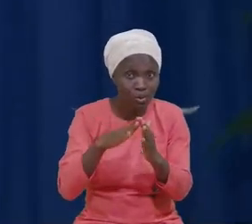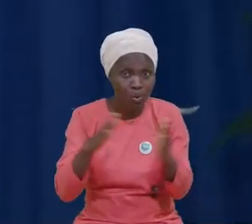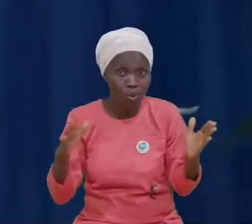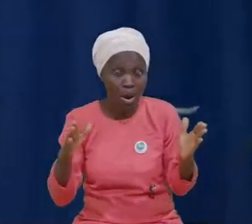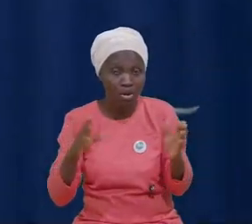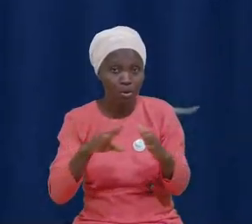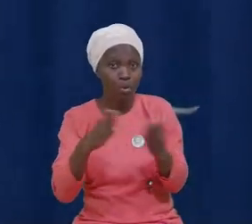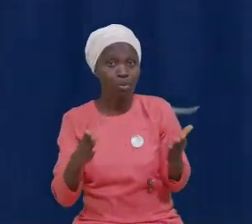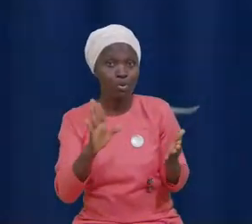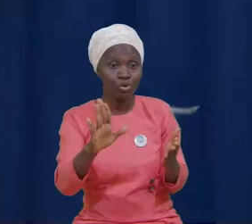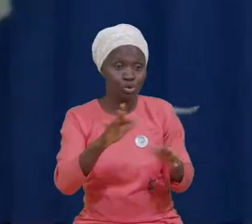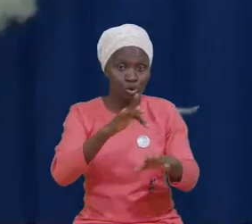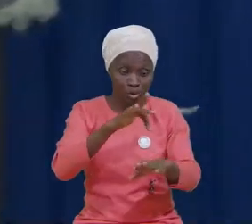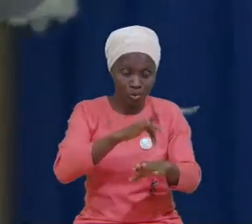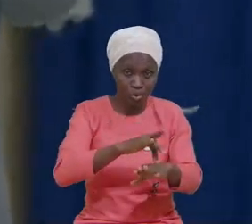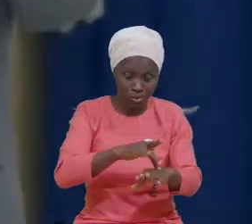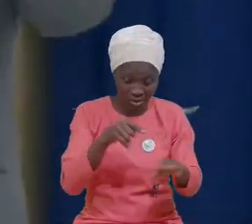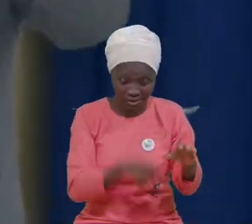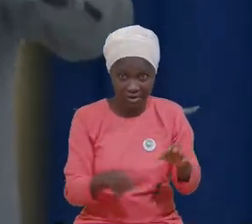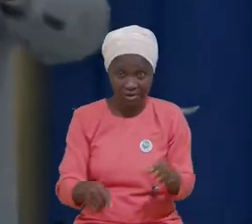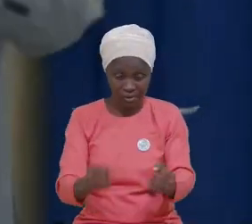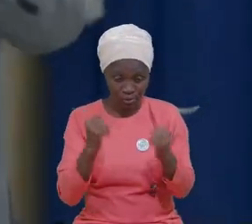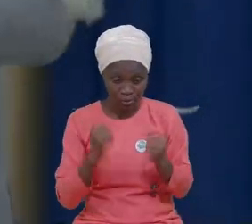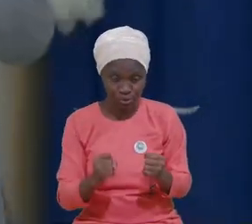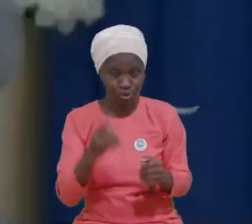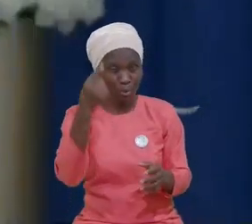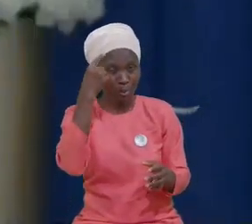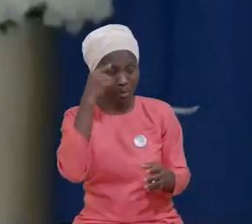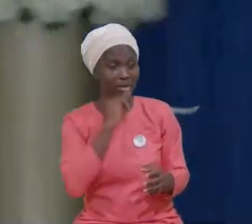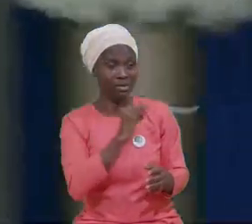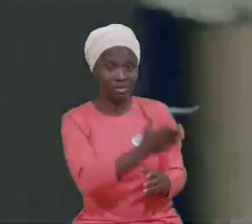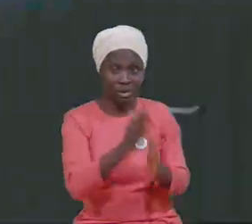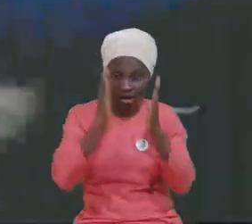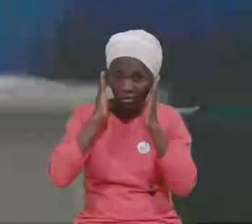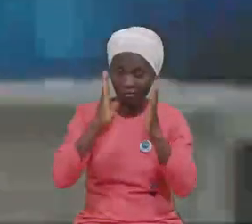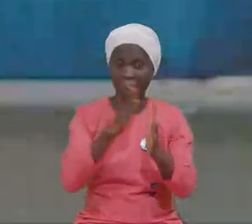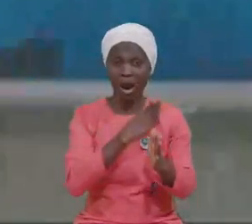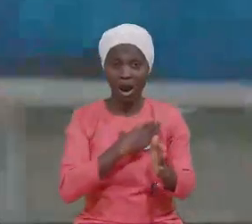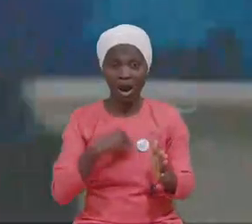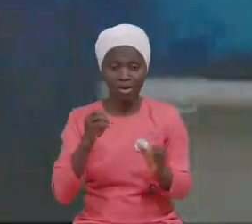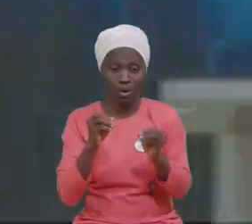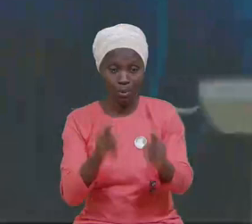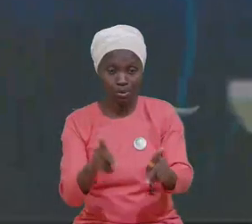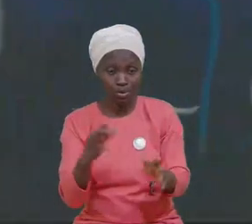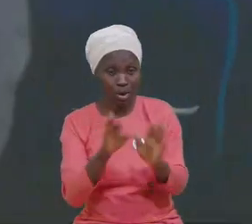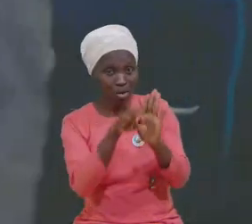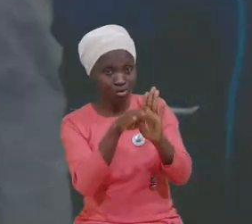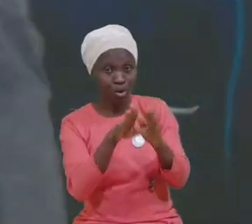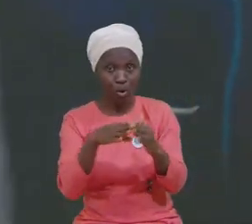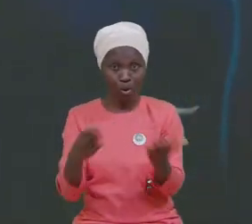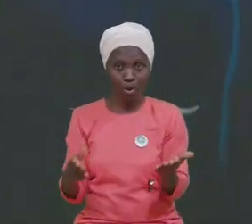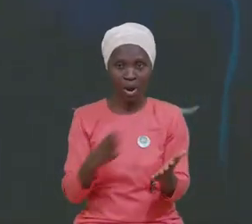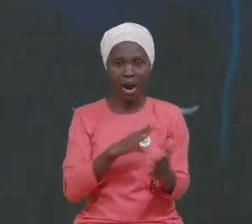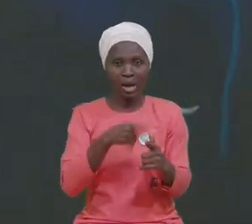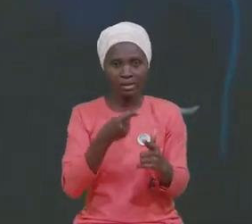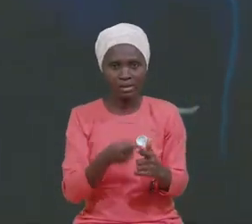tes pieds sont forts et ta pensée est concentrée. L'opportunité, la porte s'ouvre et rapidement, tu es le premier à passer